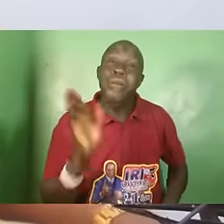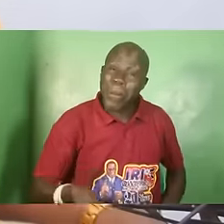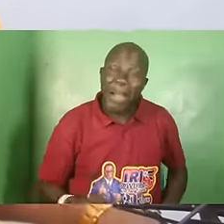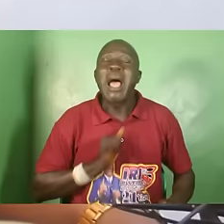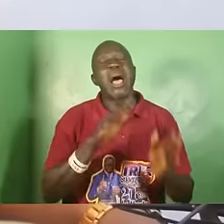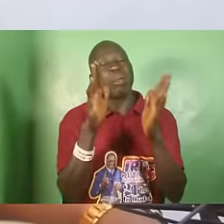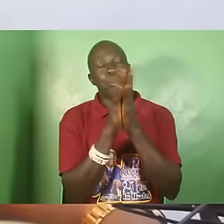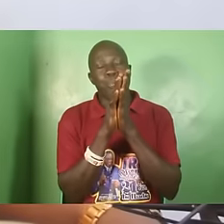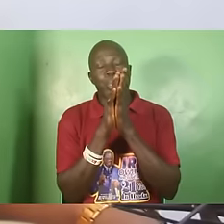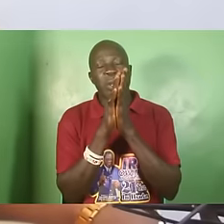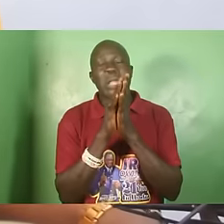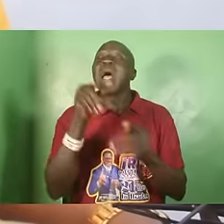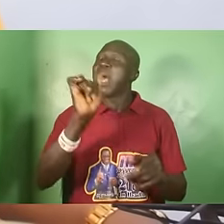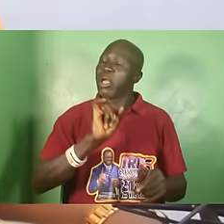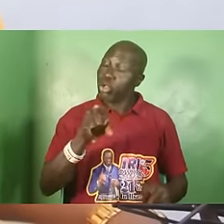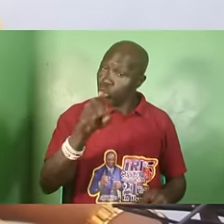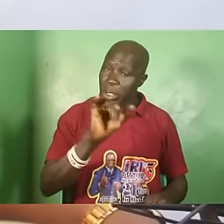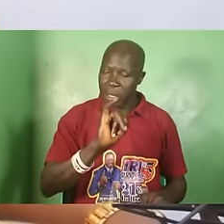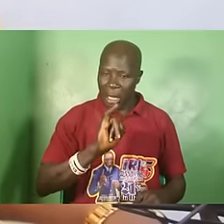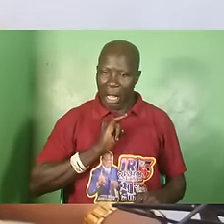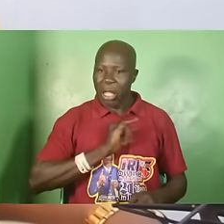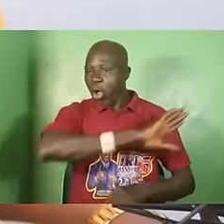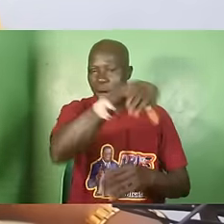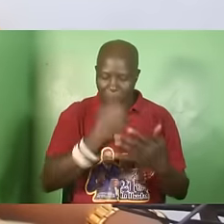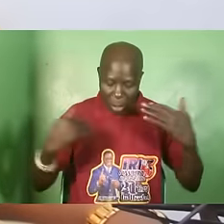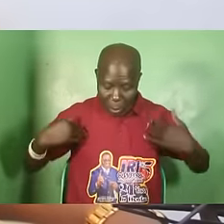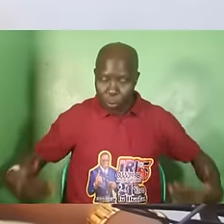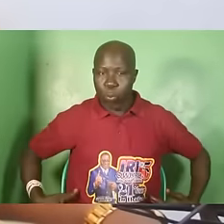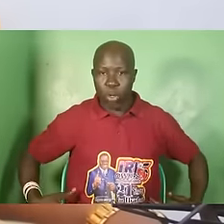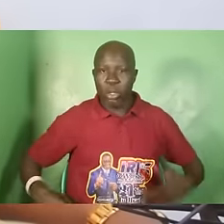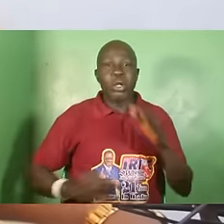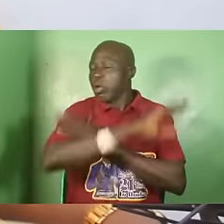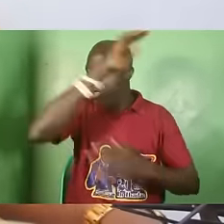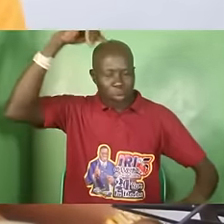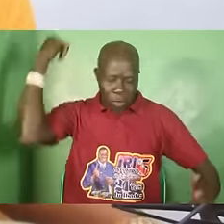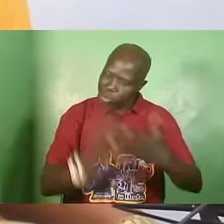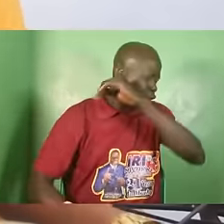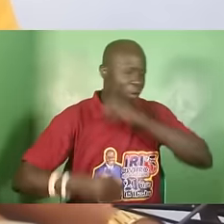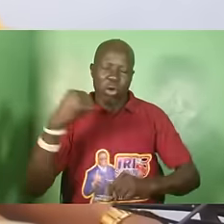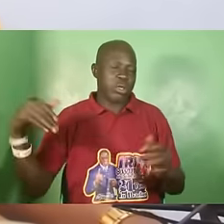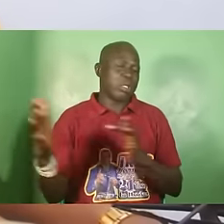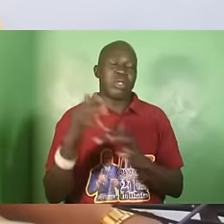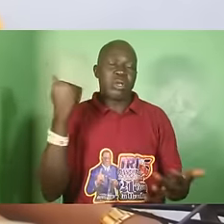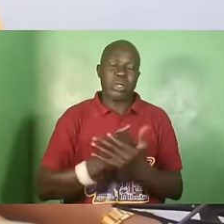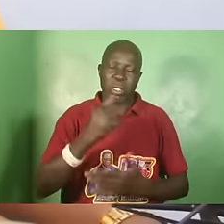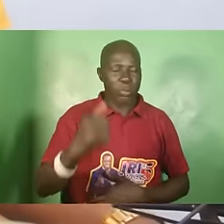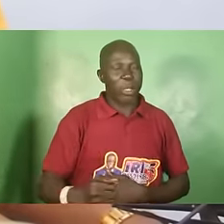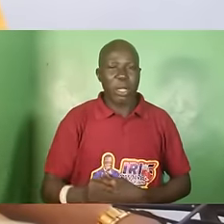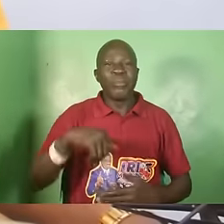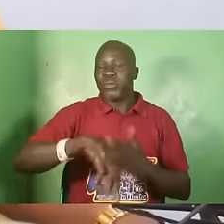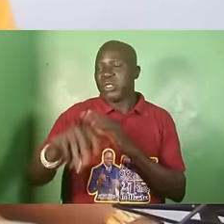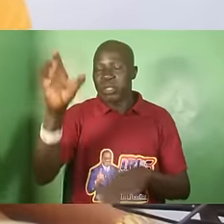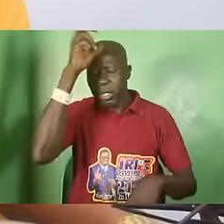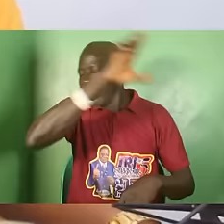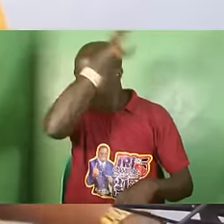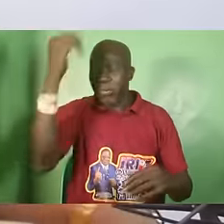mo gbadura. I pray. Atemi ati wo. You are now. Ninu e yara wa. In a part of the body. Olo o ni fi kan je wa ni ya. Amen. You are not fit to suffer. E so ni